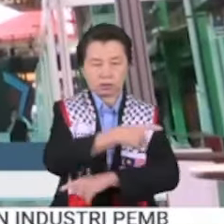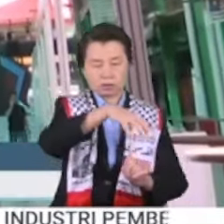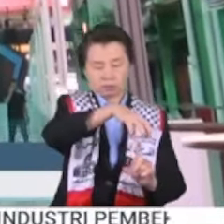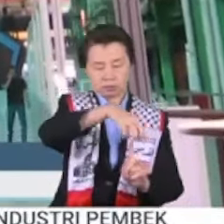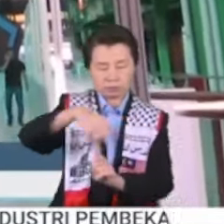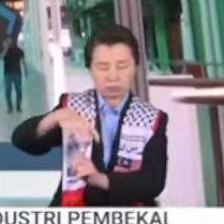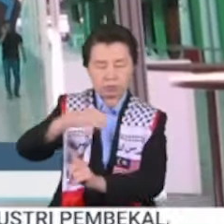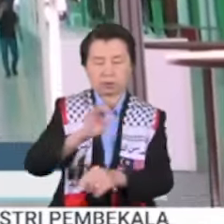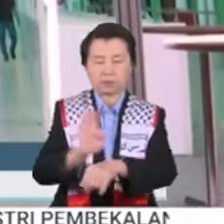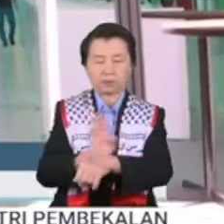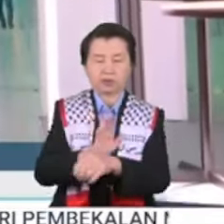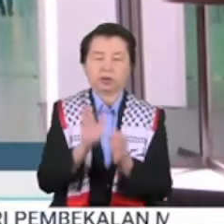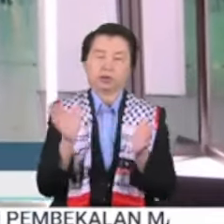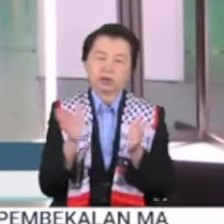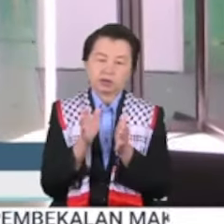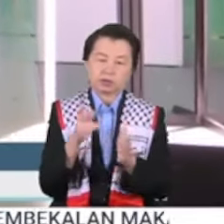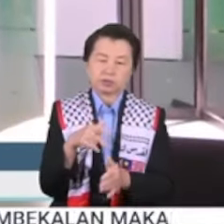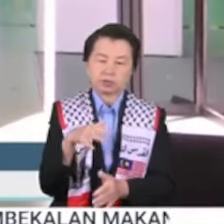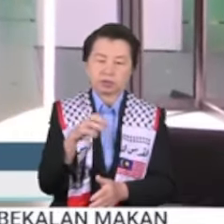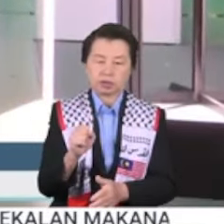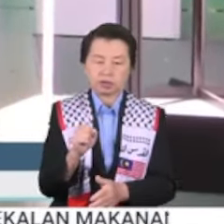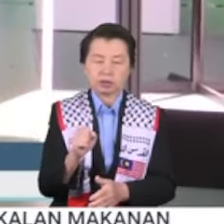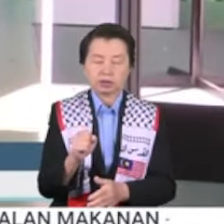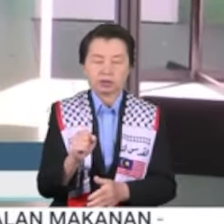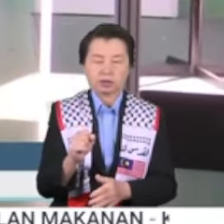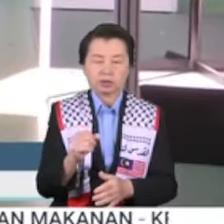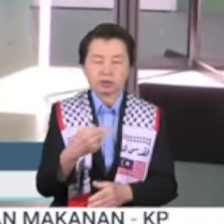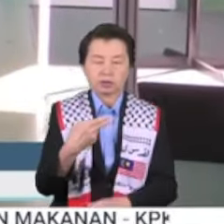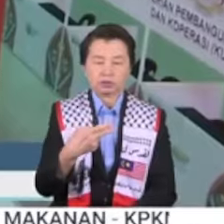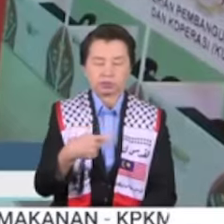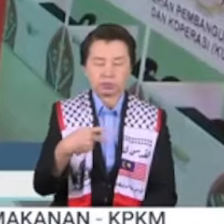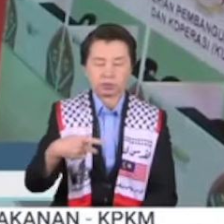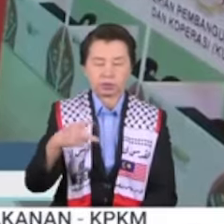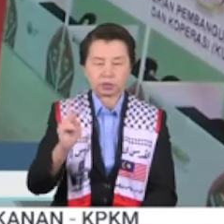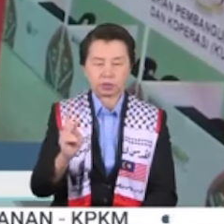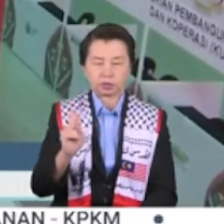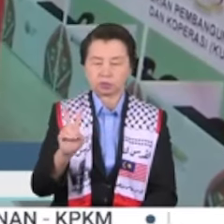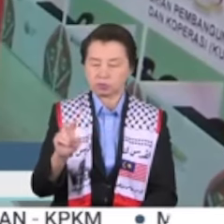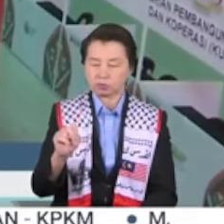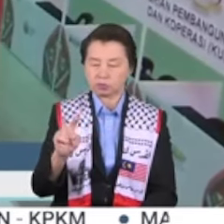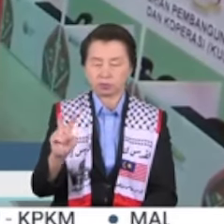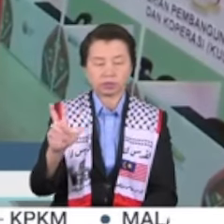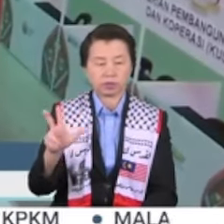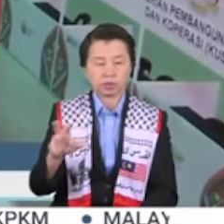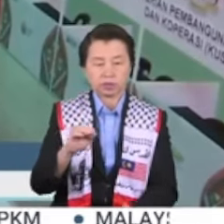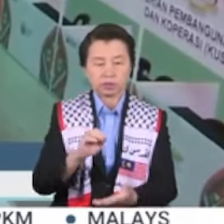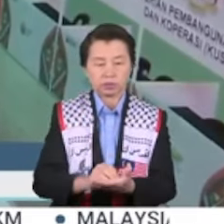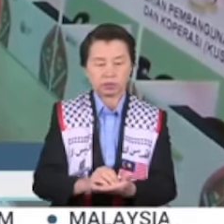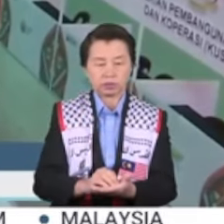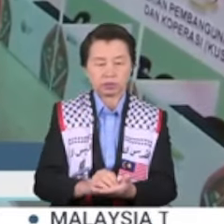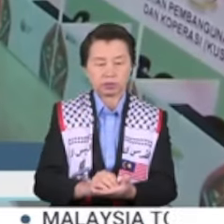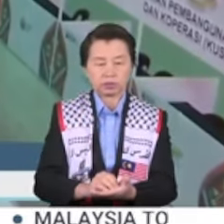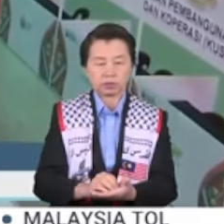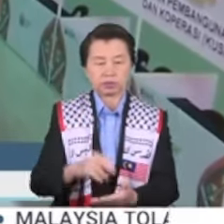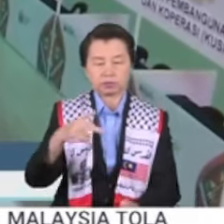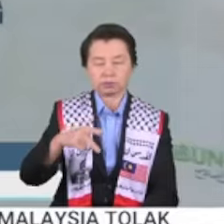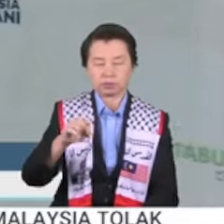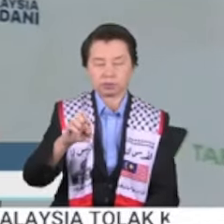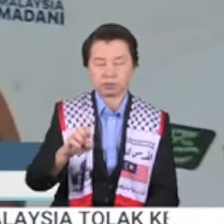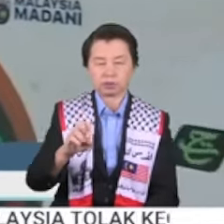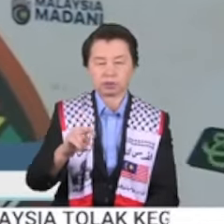Penjajah dan Peniaga Kecil Peringkat Kebangsaan HPPK 2023 di Buhaban Square